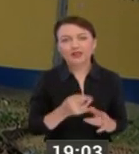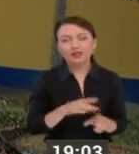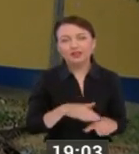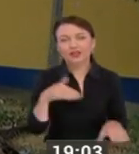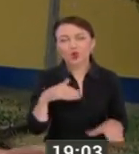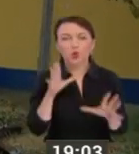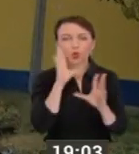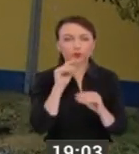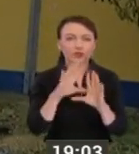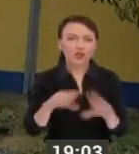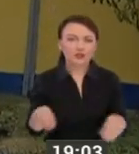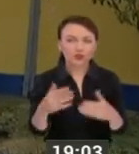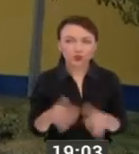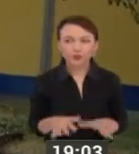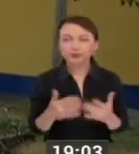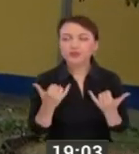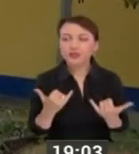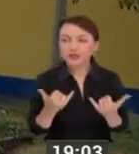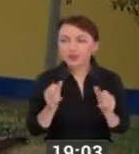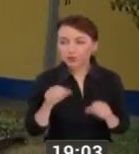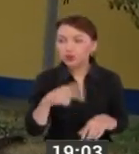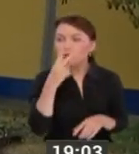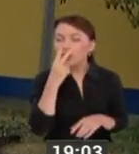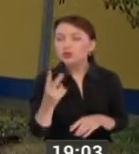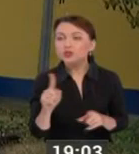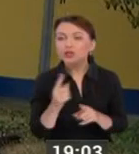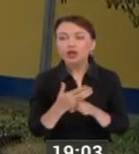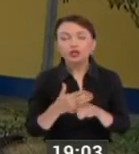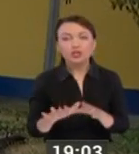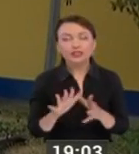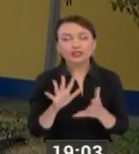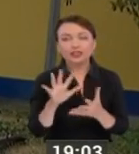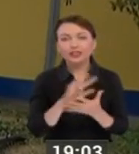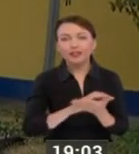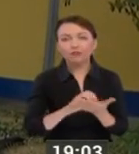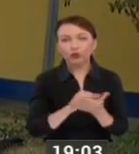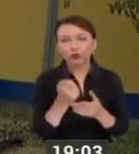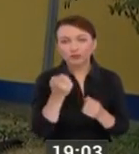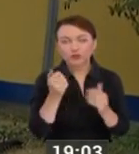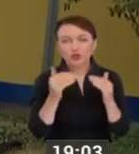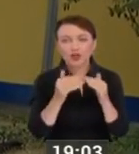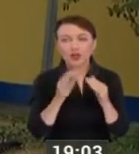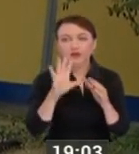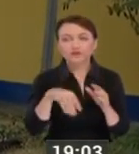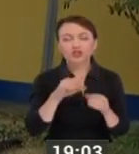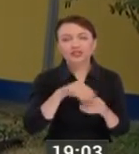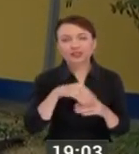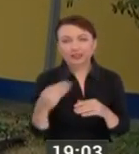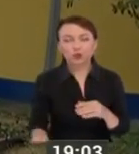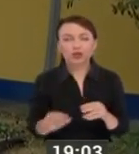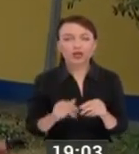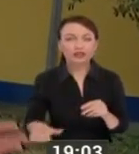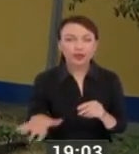встигли загасити. Наразі ви можете бачити, що частини деформованого даху вже скинули на